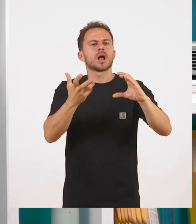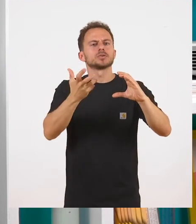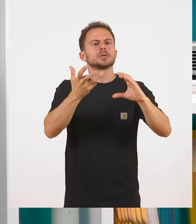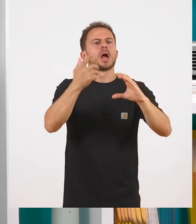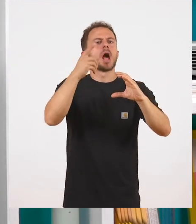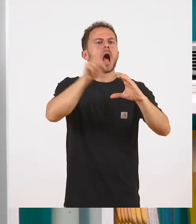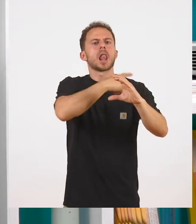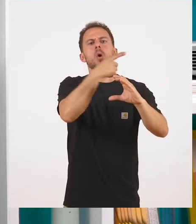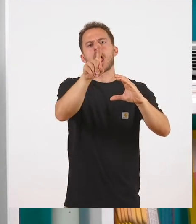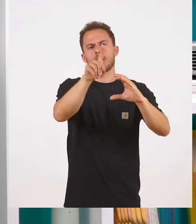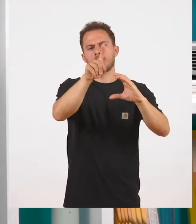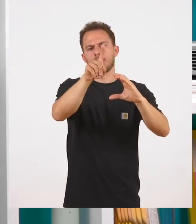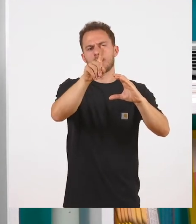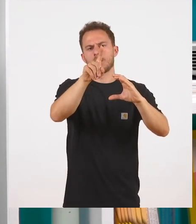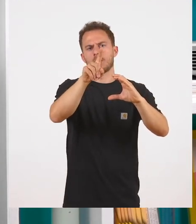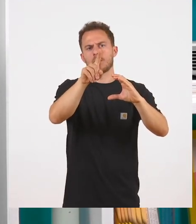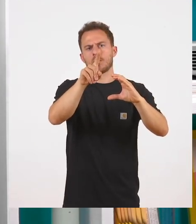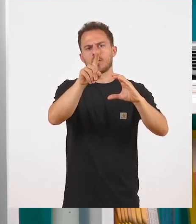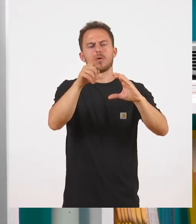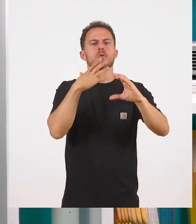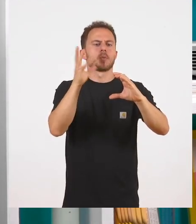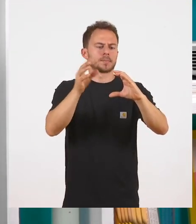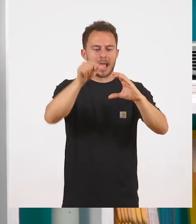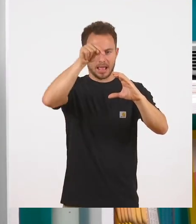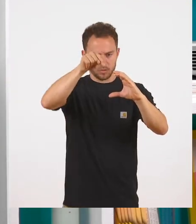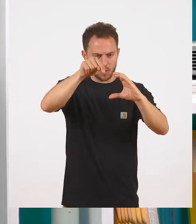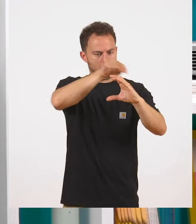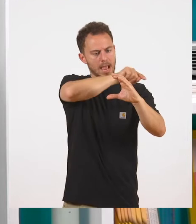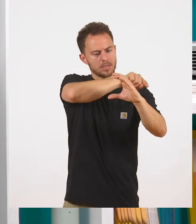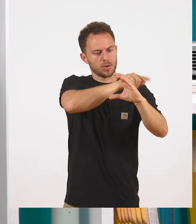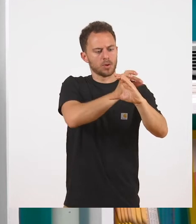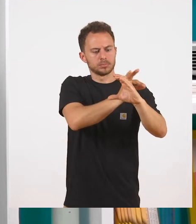διαφορετικό βάρος θα έχουμε εδώ, γιατί διαφορετική είναι η απόσταση από το κέντρο.